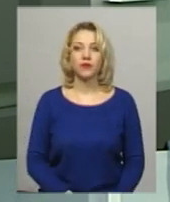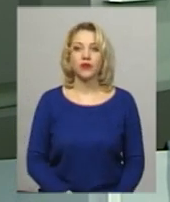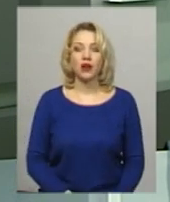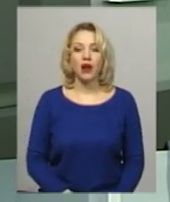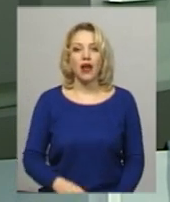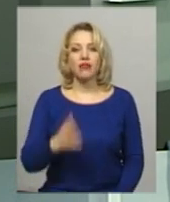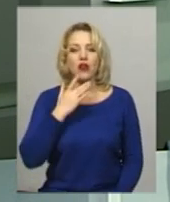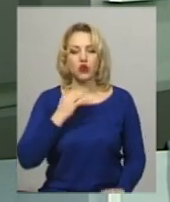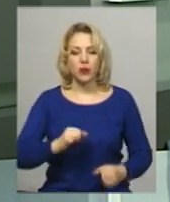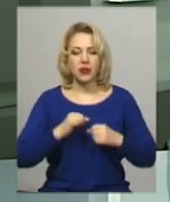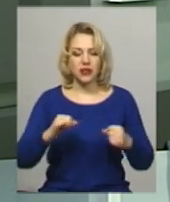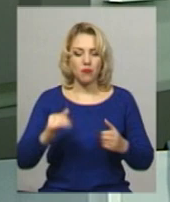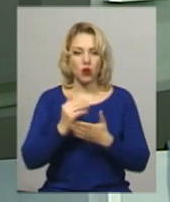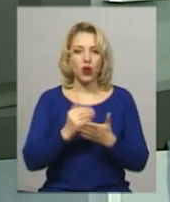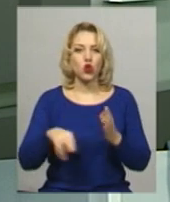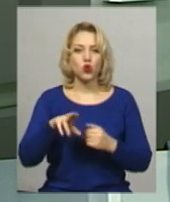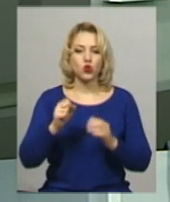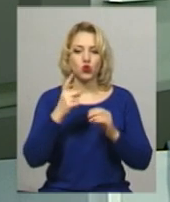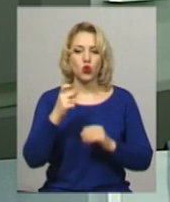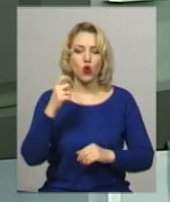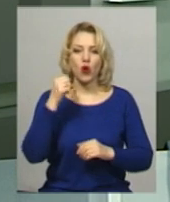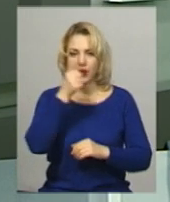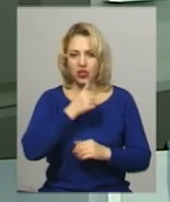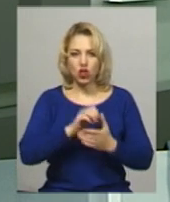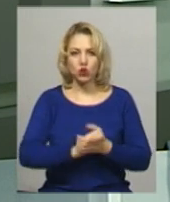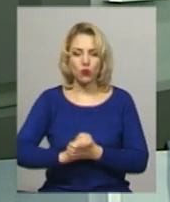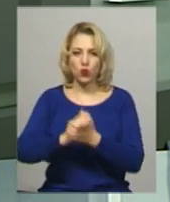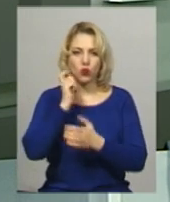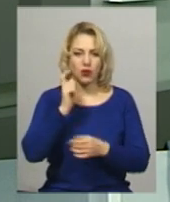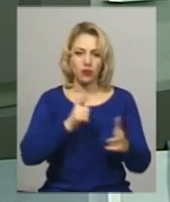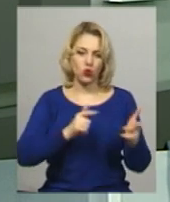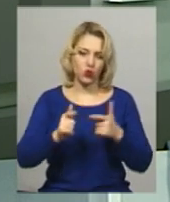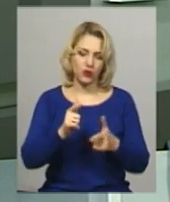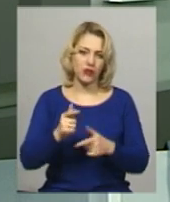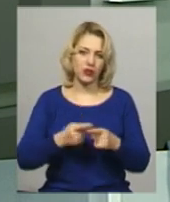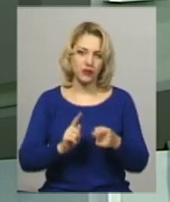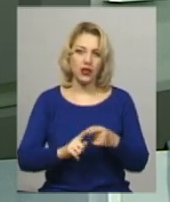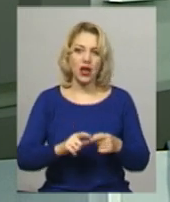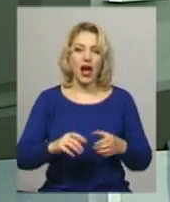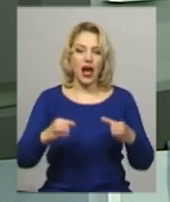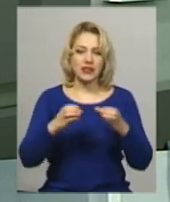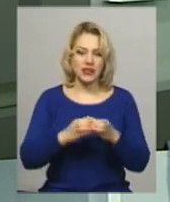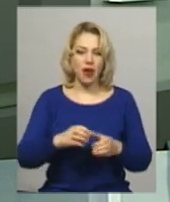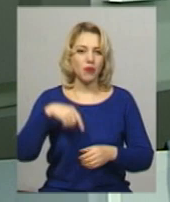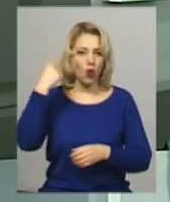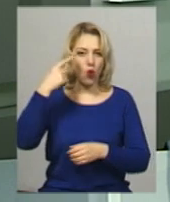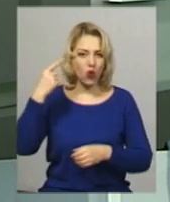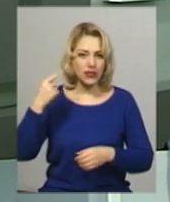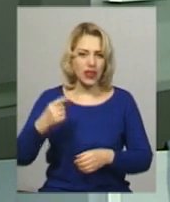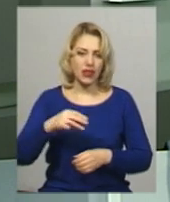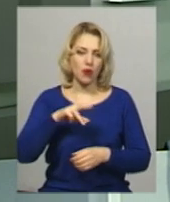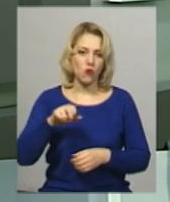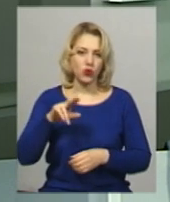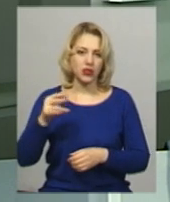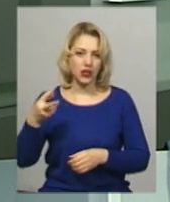Національно-патріотичну програму до 100-річчя Соборності України підготував академічний ансамбль пісні і танцю та дитяча студія «Козаки Поділля».